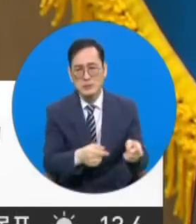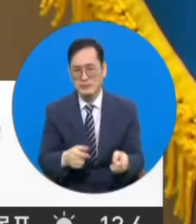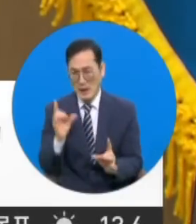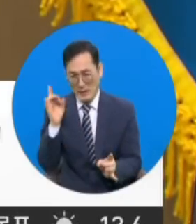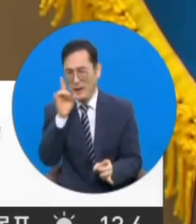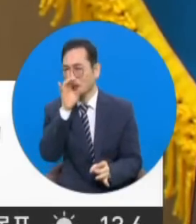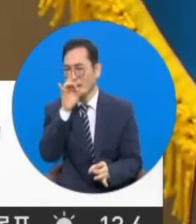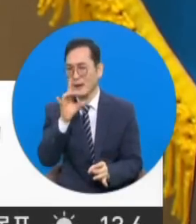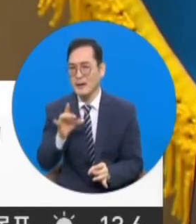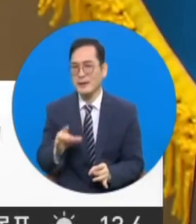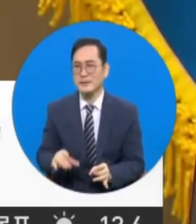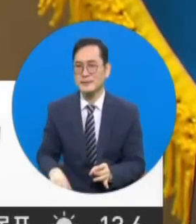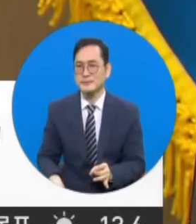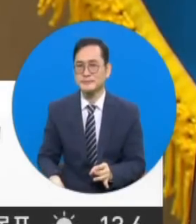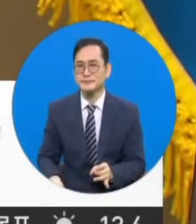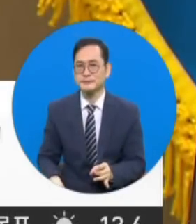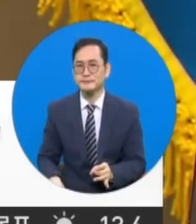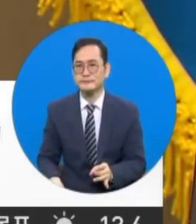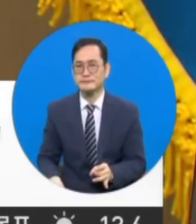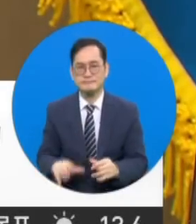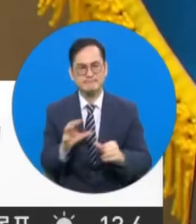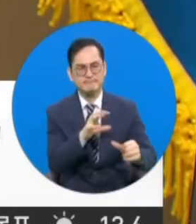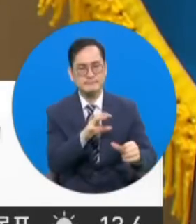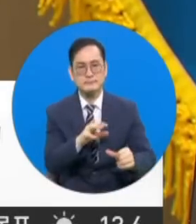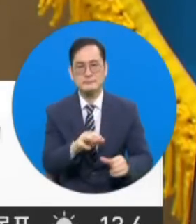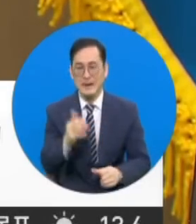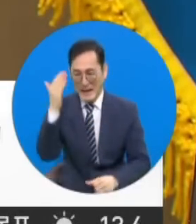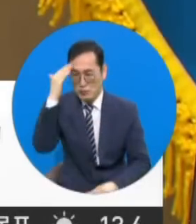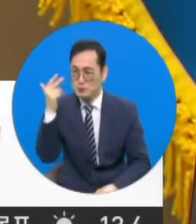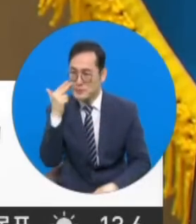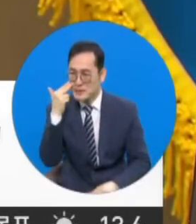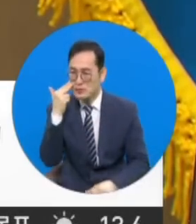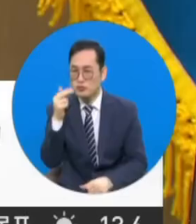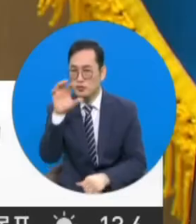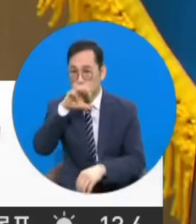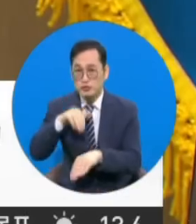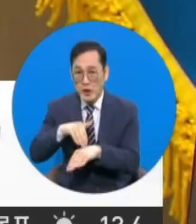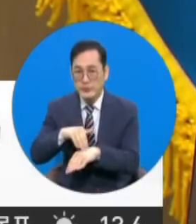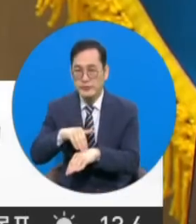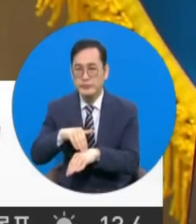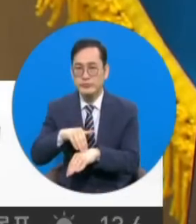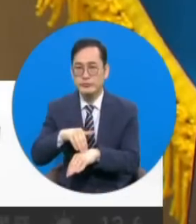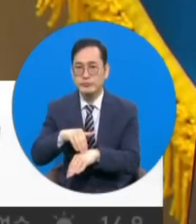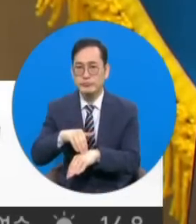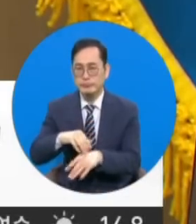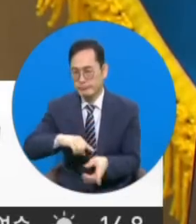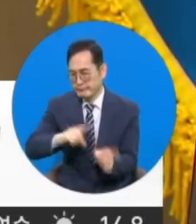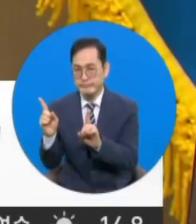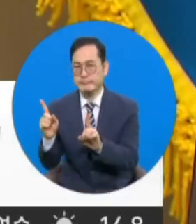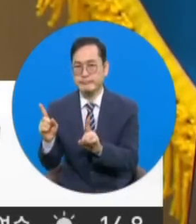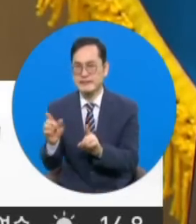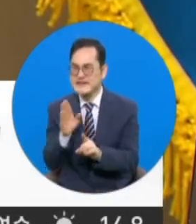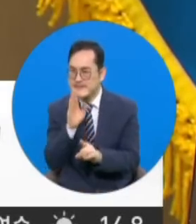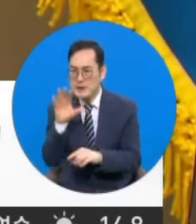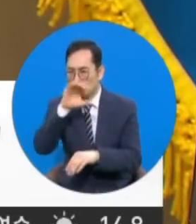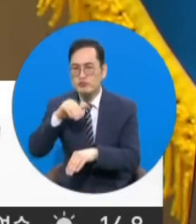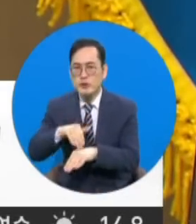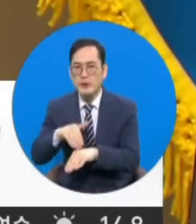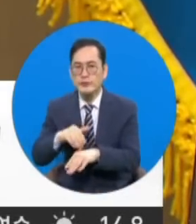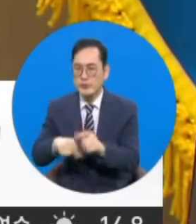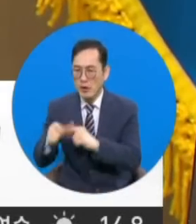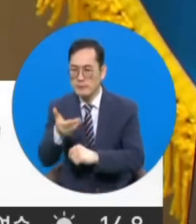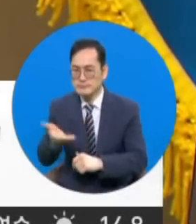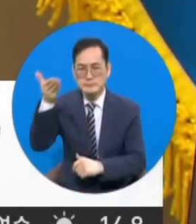또 과거 몇 년간 중단되었던 한미연합훈련을 재개하고 실전훈련을 한층